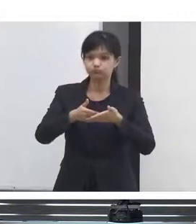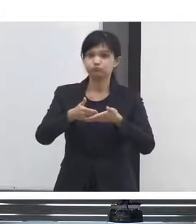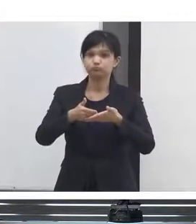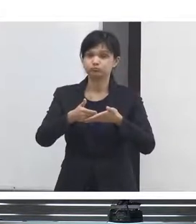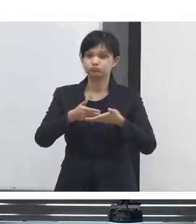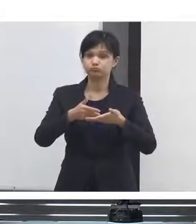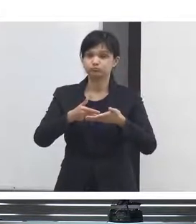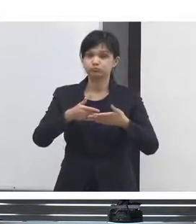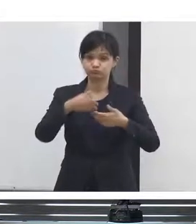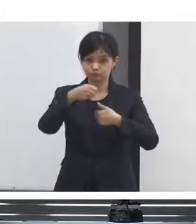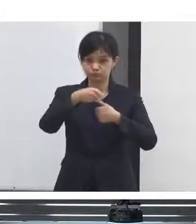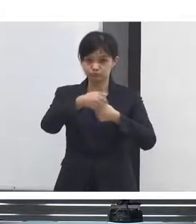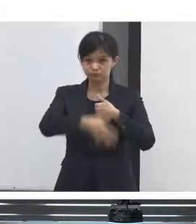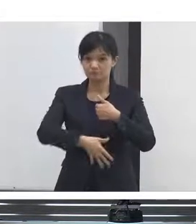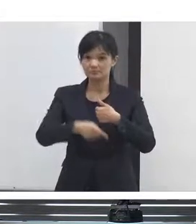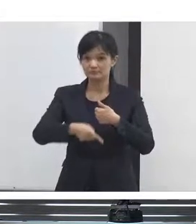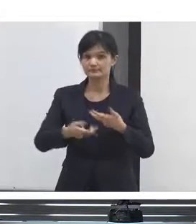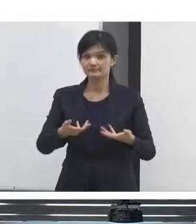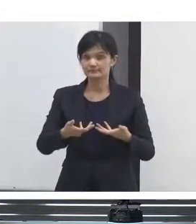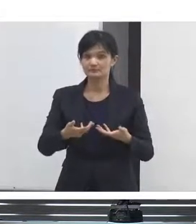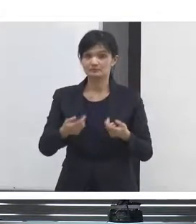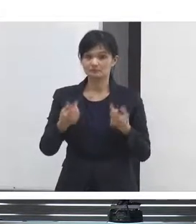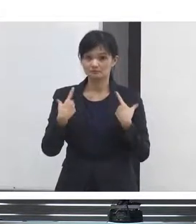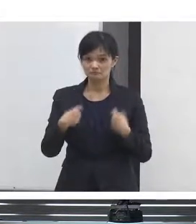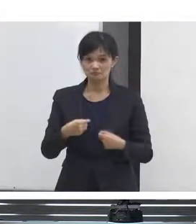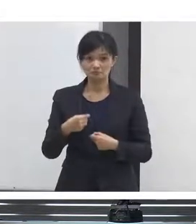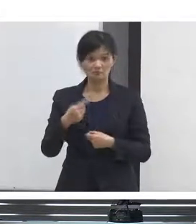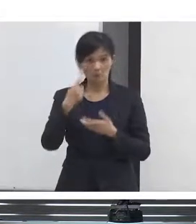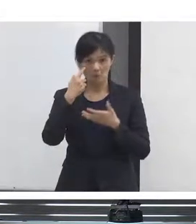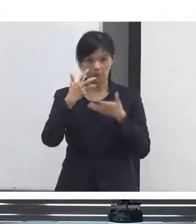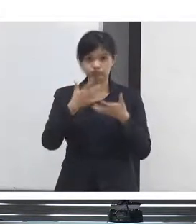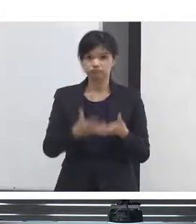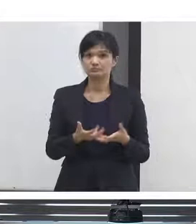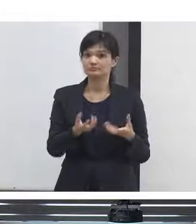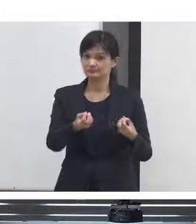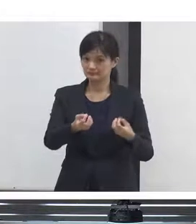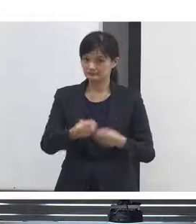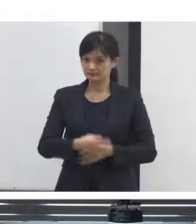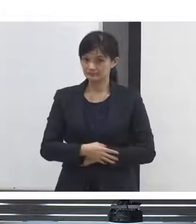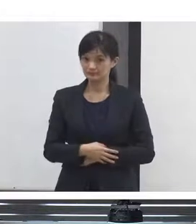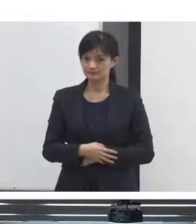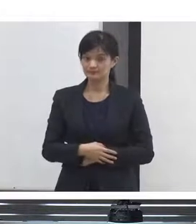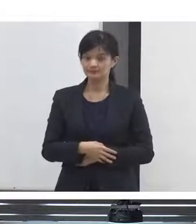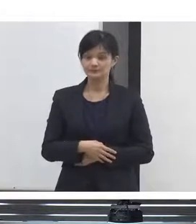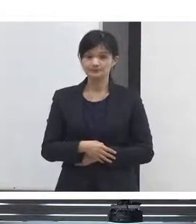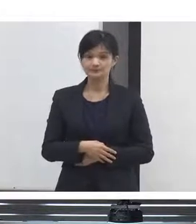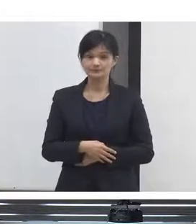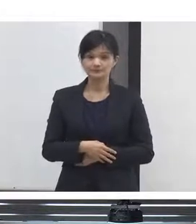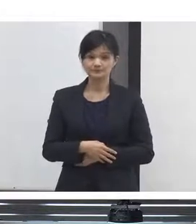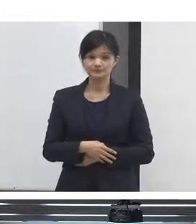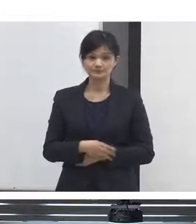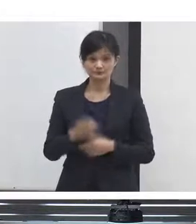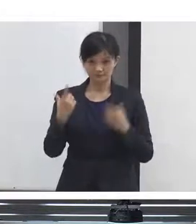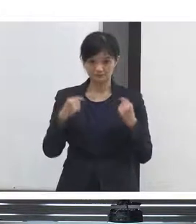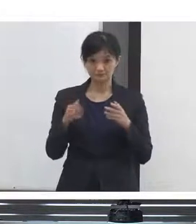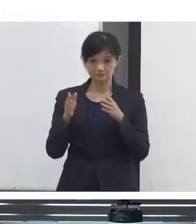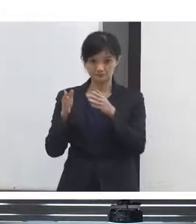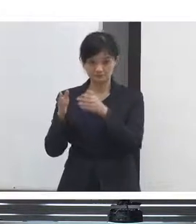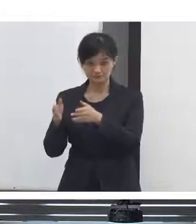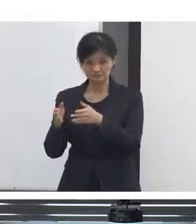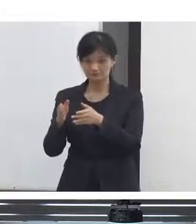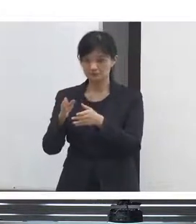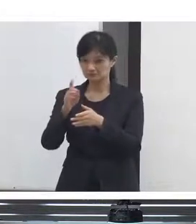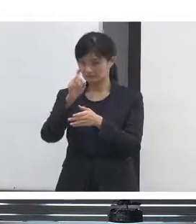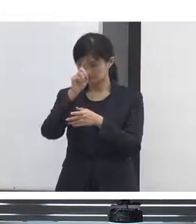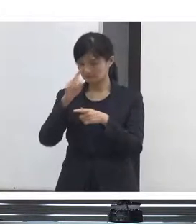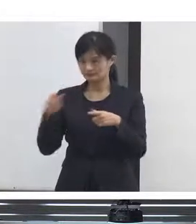你也比较不重视这个比较沉重 ontology 的一个设计跟运用，而是比较朝向于轻量化的